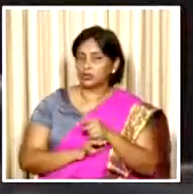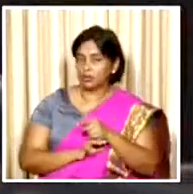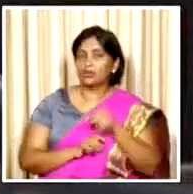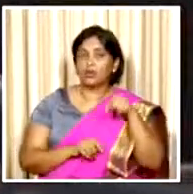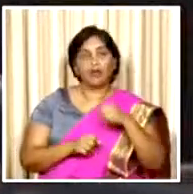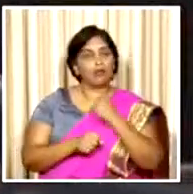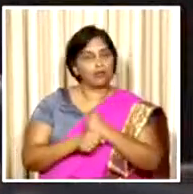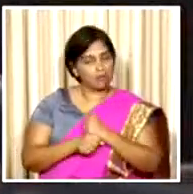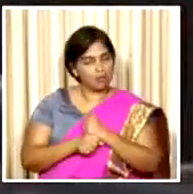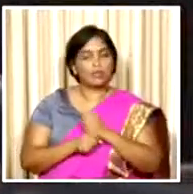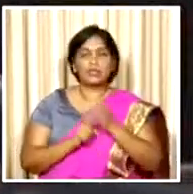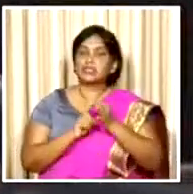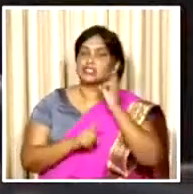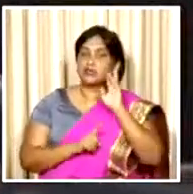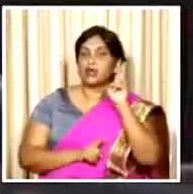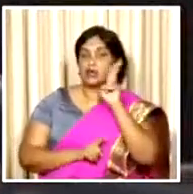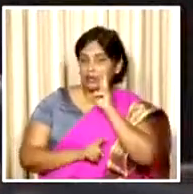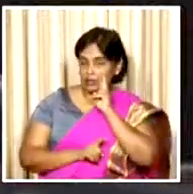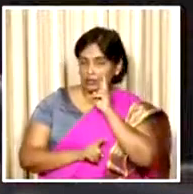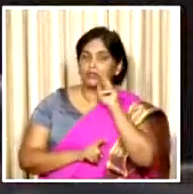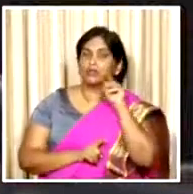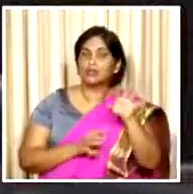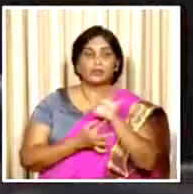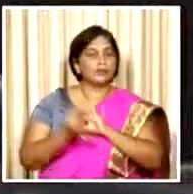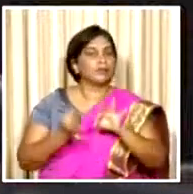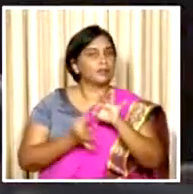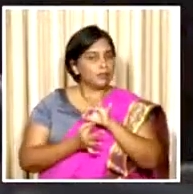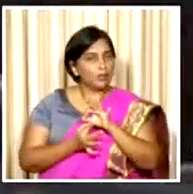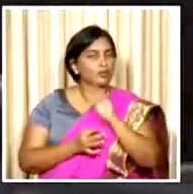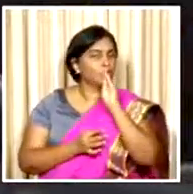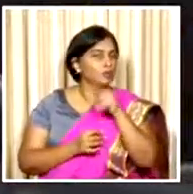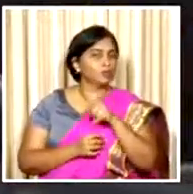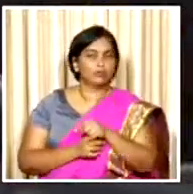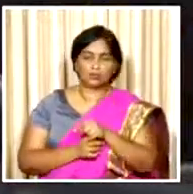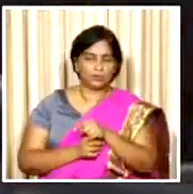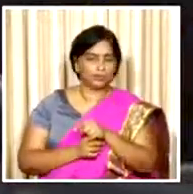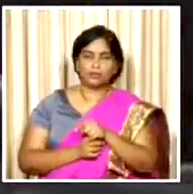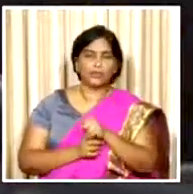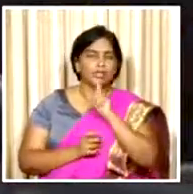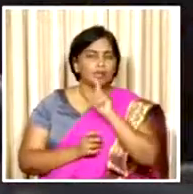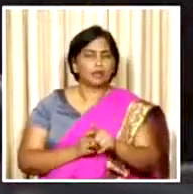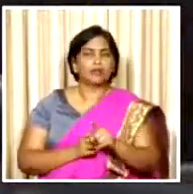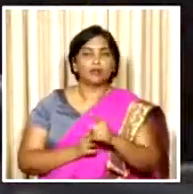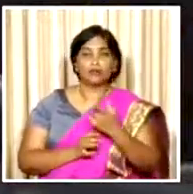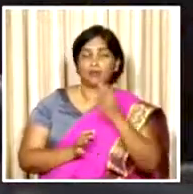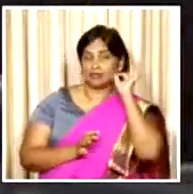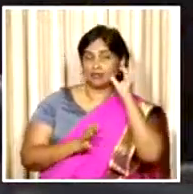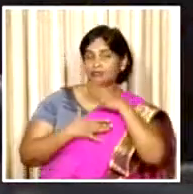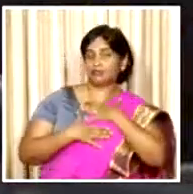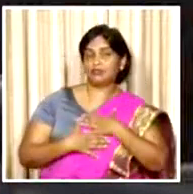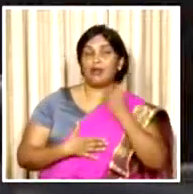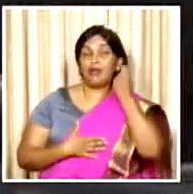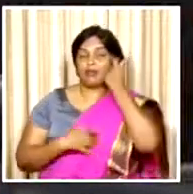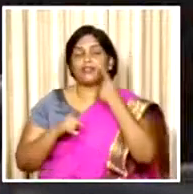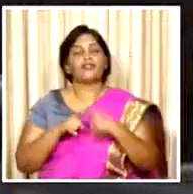මේ ආණ්ඩුවටත් ජනාධිපති රනිල් වික්‍රමසිංහටත් ප්‍රජාතන්ත්‍රවාදය කියන්නේ ආභරණයක්